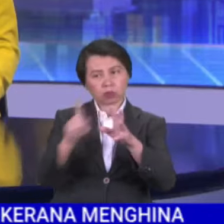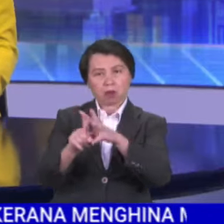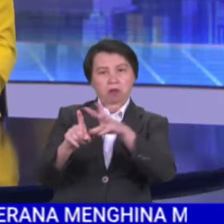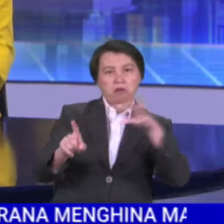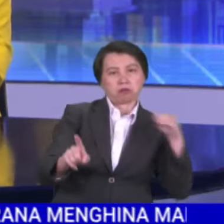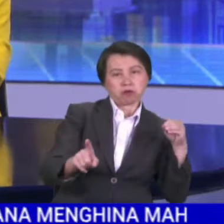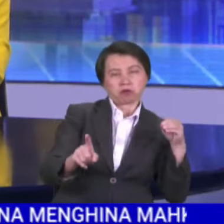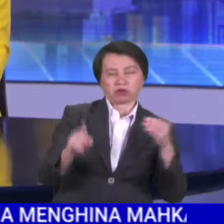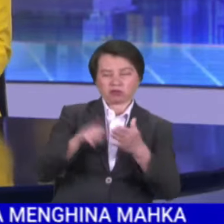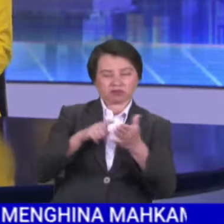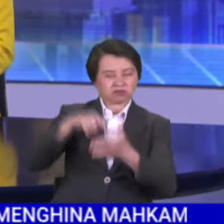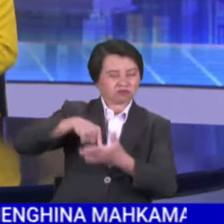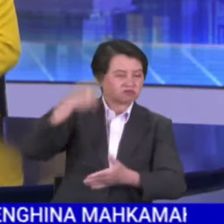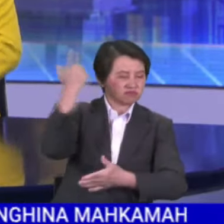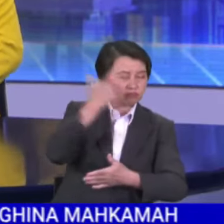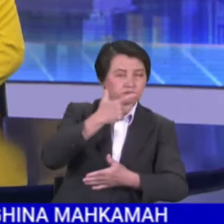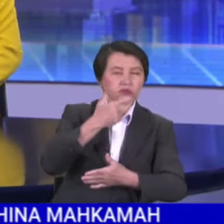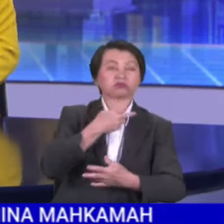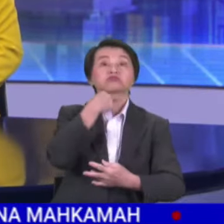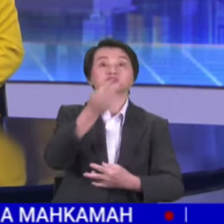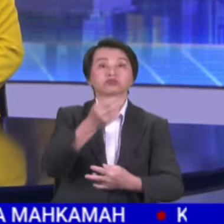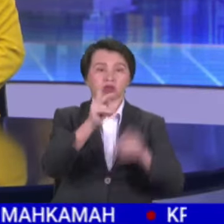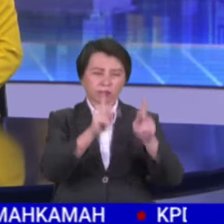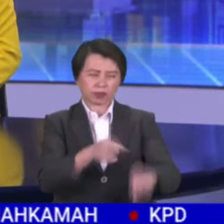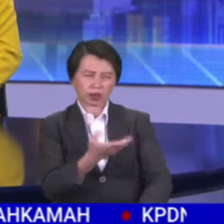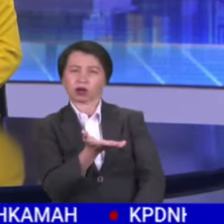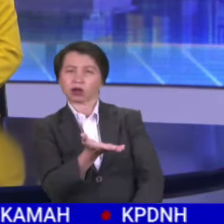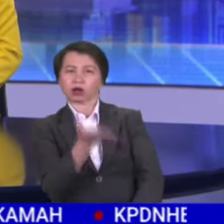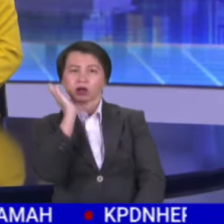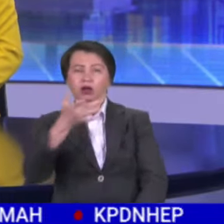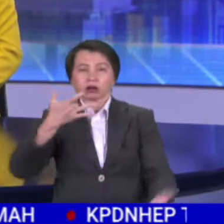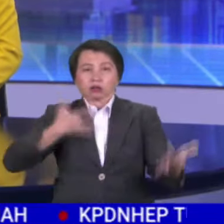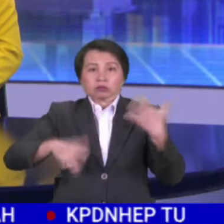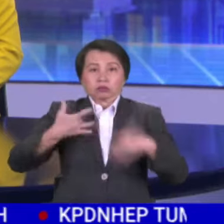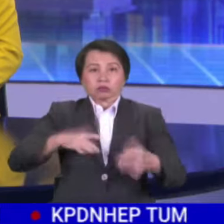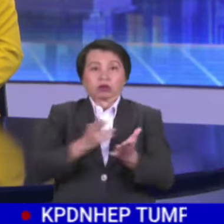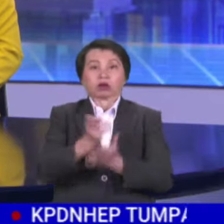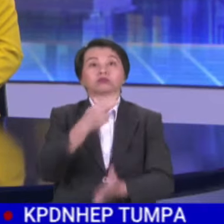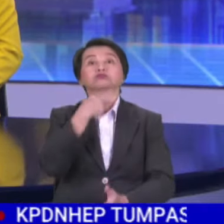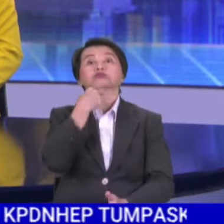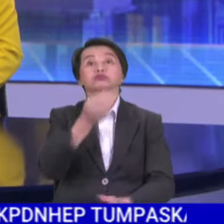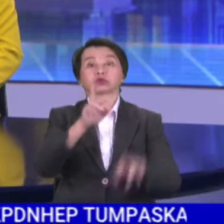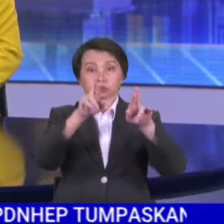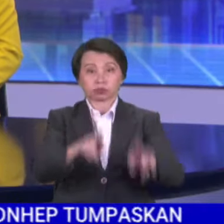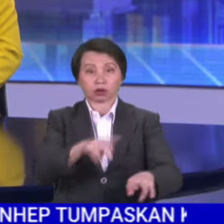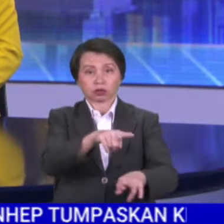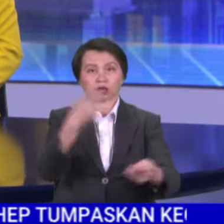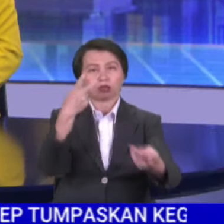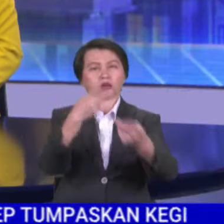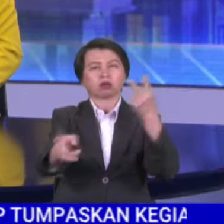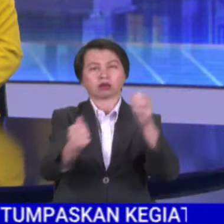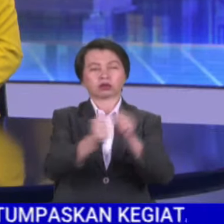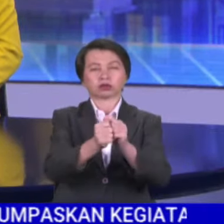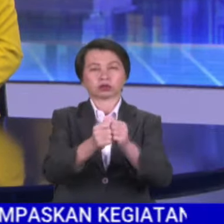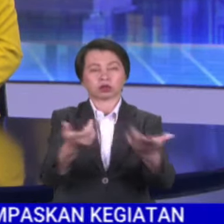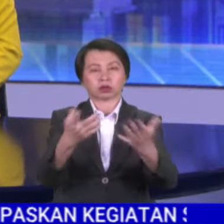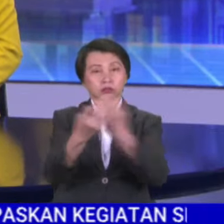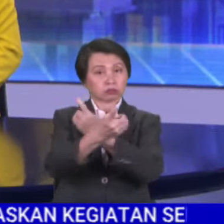undi menjelang PRU15 yang dilaungkan pihak tertentu hanya akan menafikan hak bersuara rakyat yang bertentangan dengan